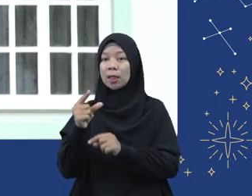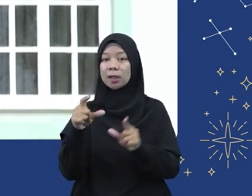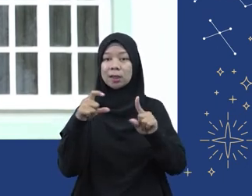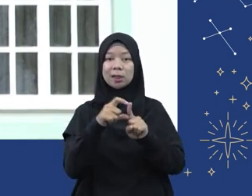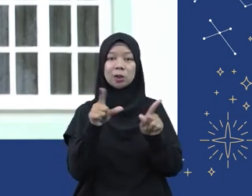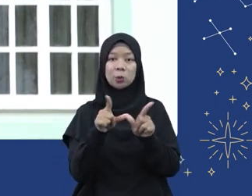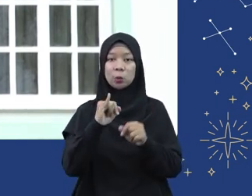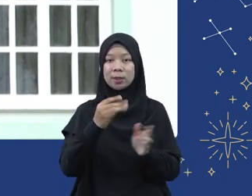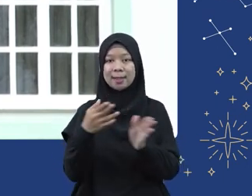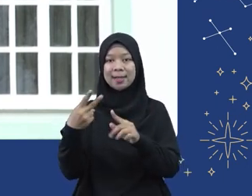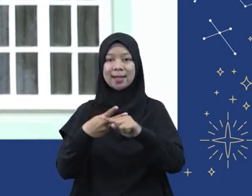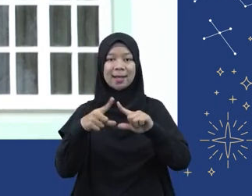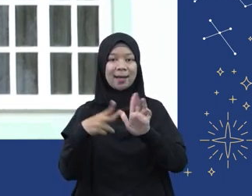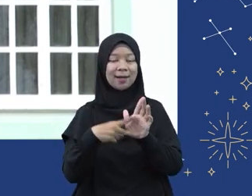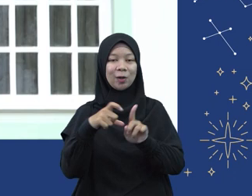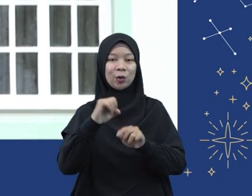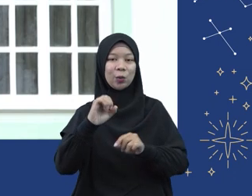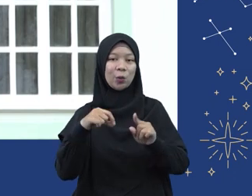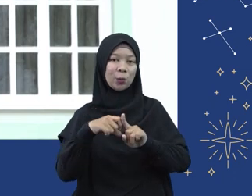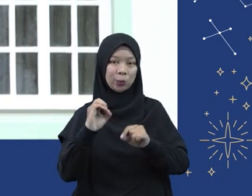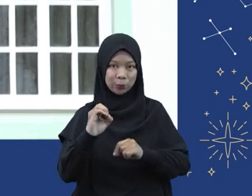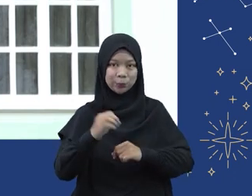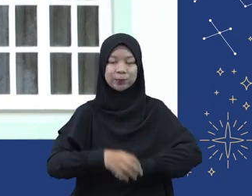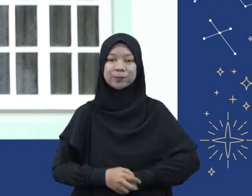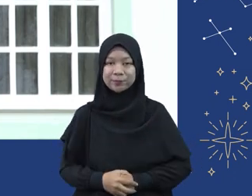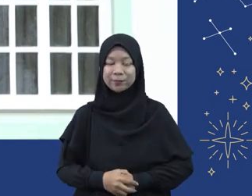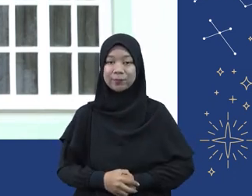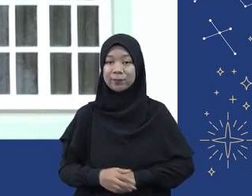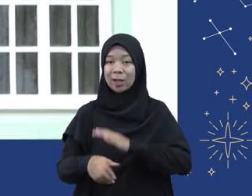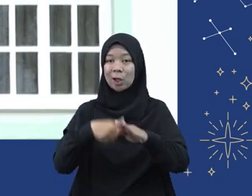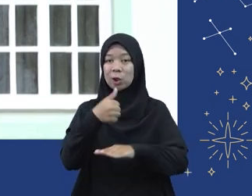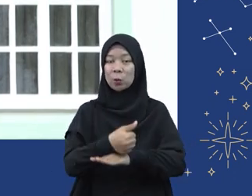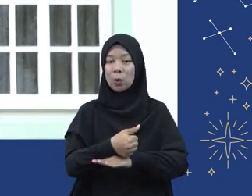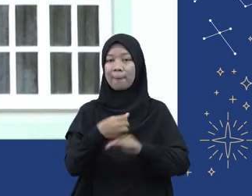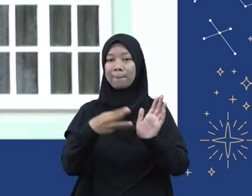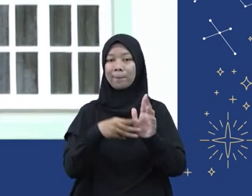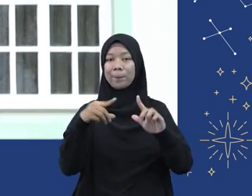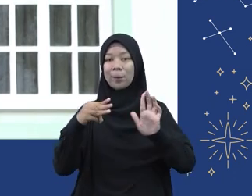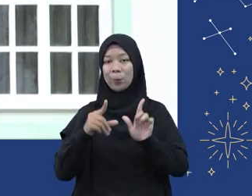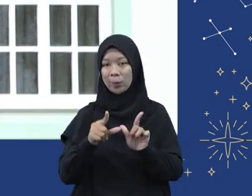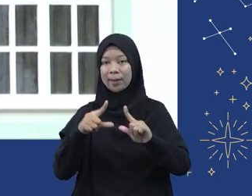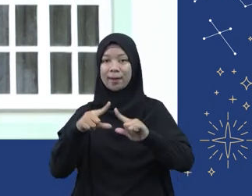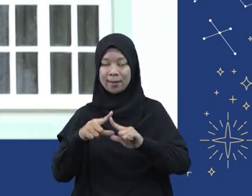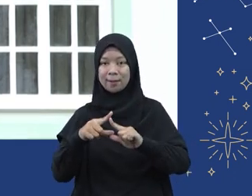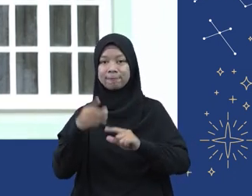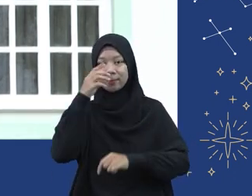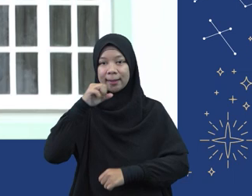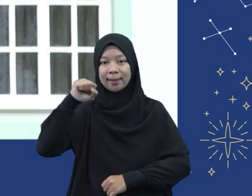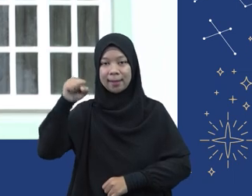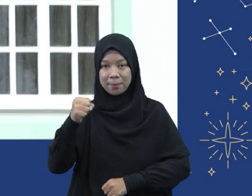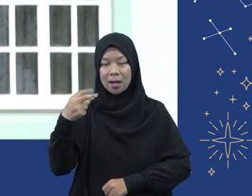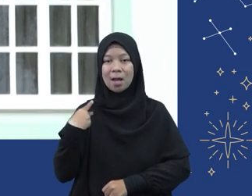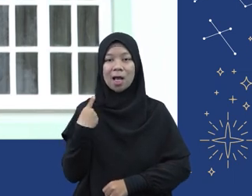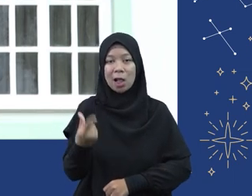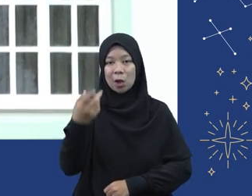MN beserta jajarannya Ketua Majelis Wali Amanat ketua sanad Rektor Institut Teknologi